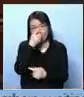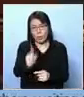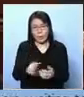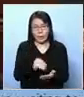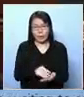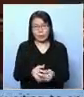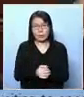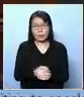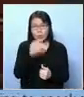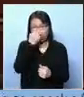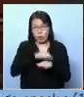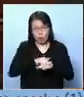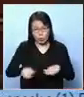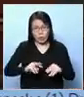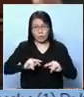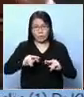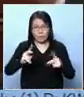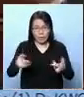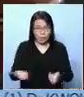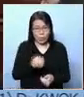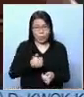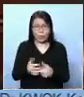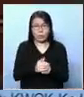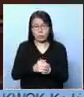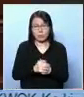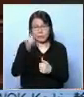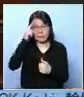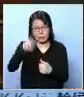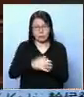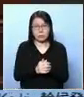要令香港嘅稳定繁荣啊嘛！但系你嘅朝朝日日、